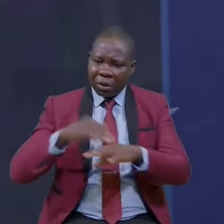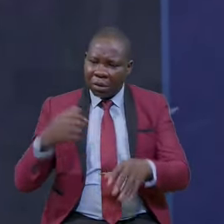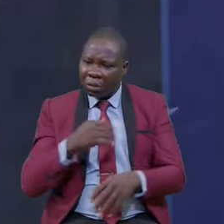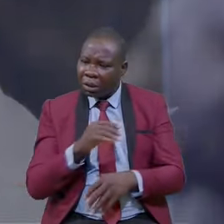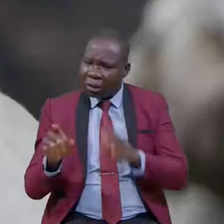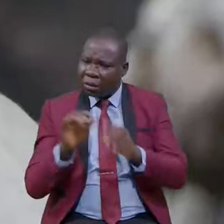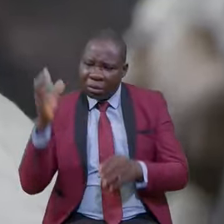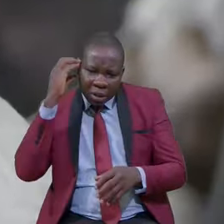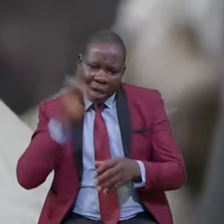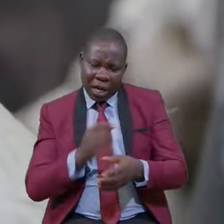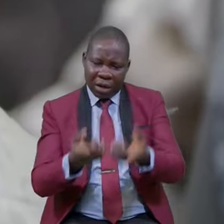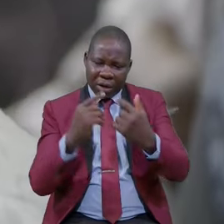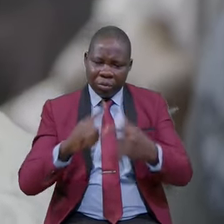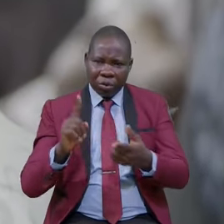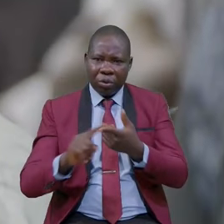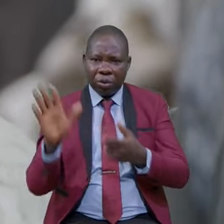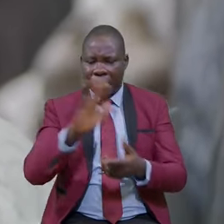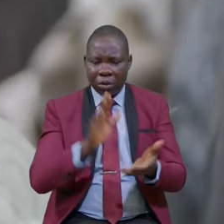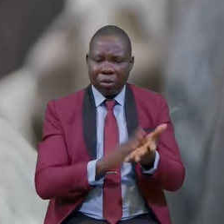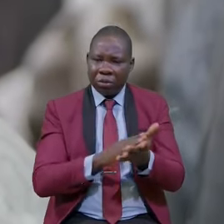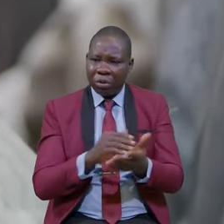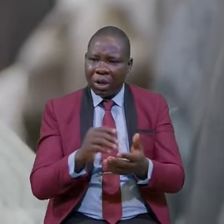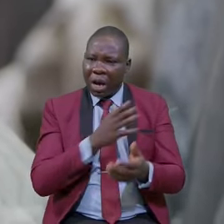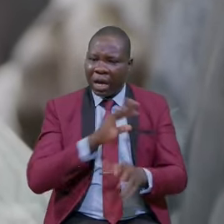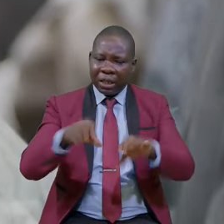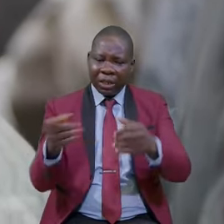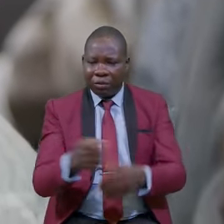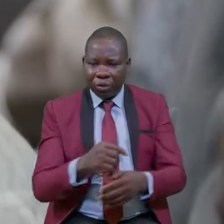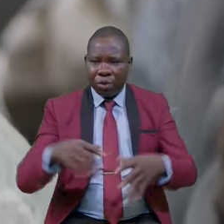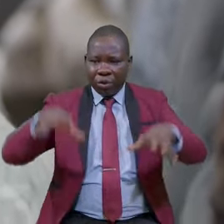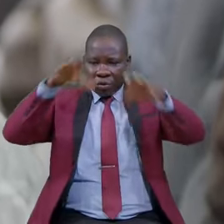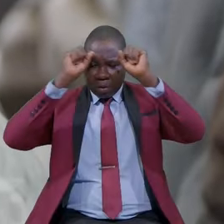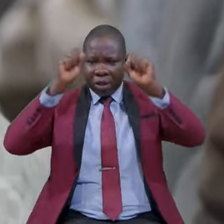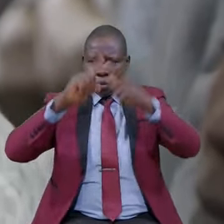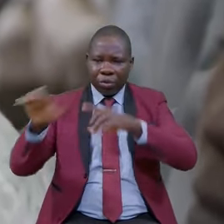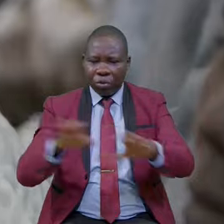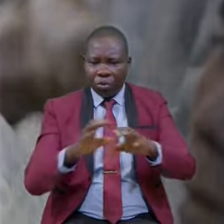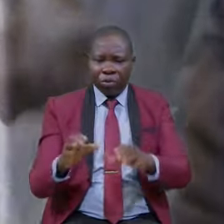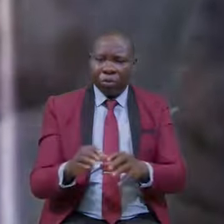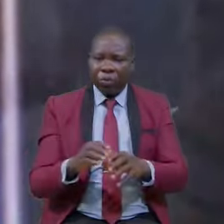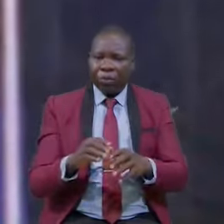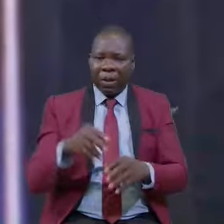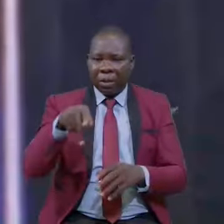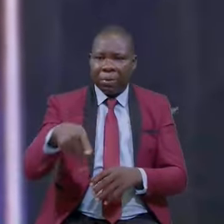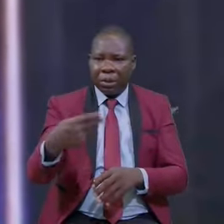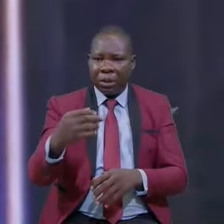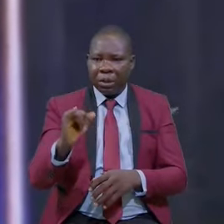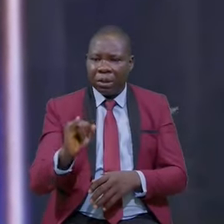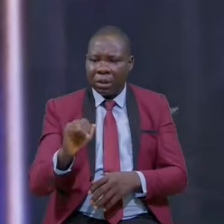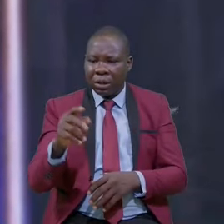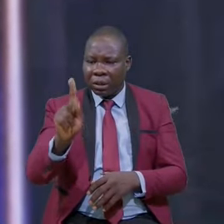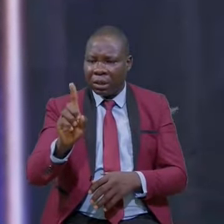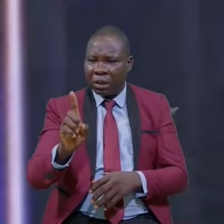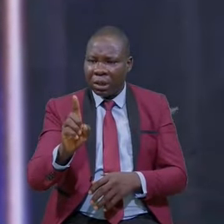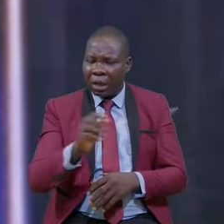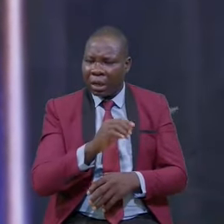doctorat en même temps? J'ai dit oui. J'ai dit, quand est-ce que tu viens? J'ai dit, monsieur, je ne viendrai pas. Il était choqué. Un